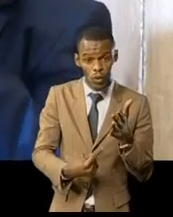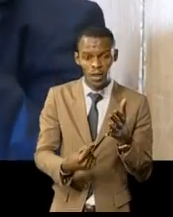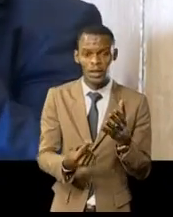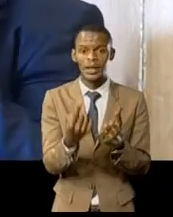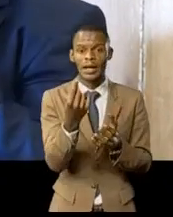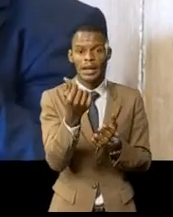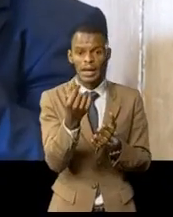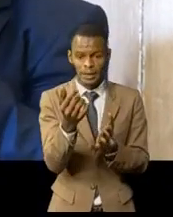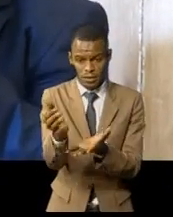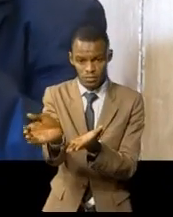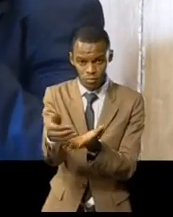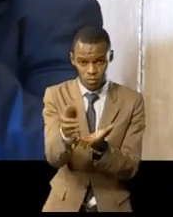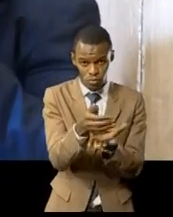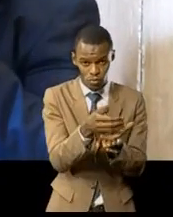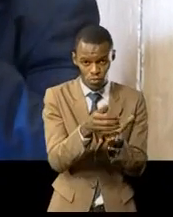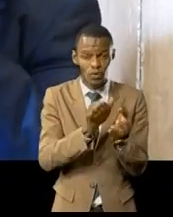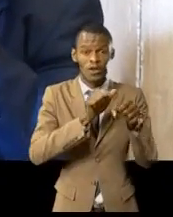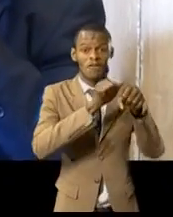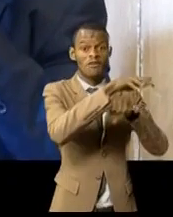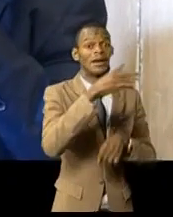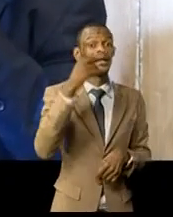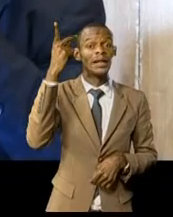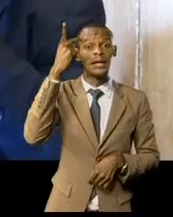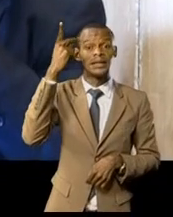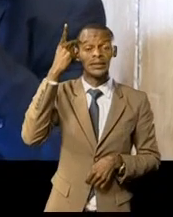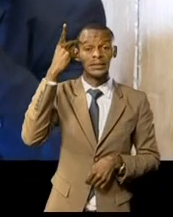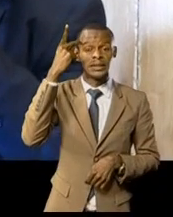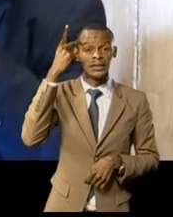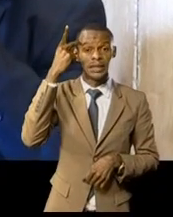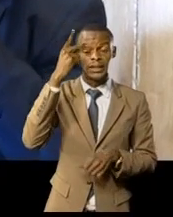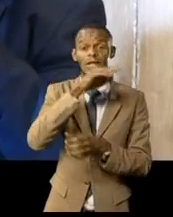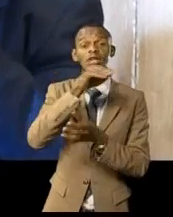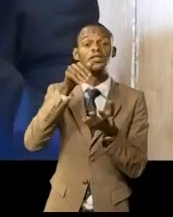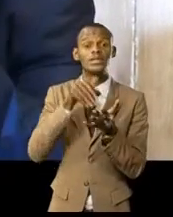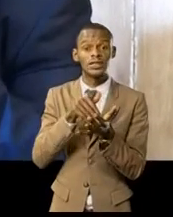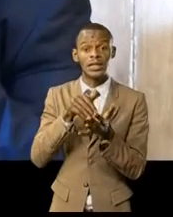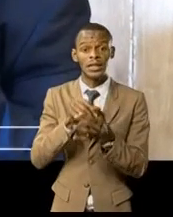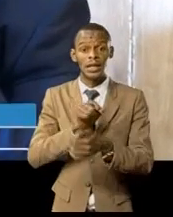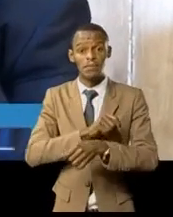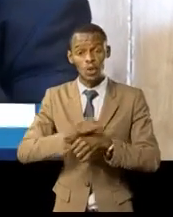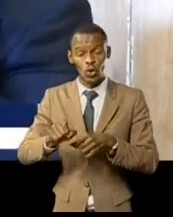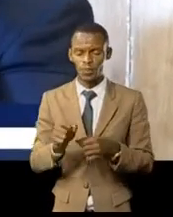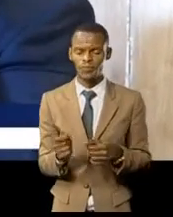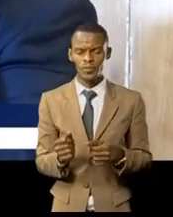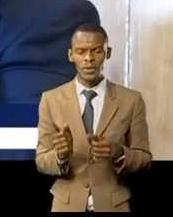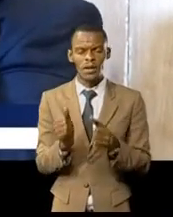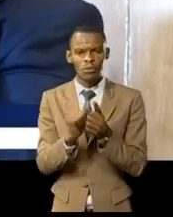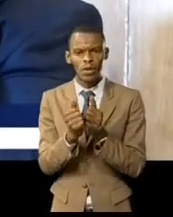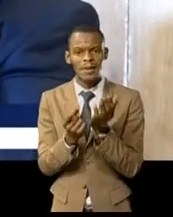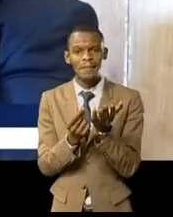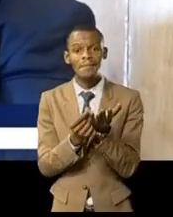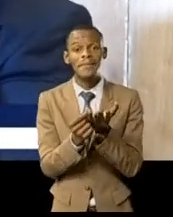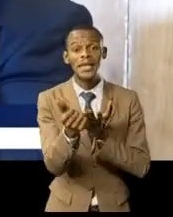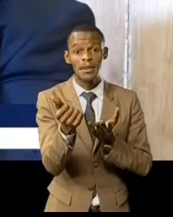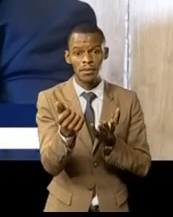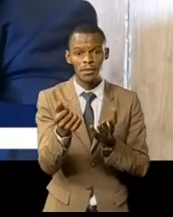rétrocession. Au fait, la prime de rétrocession se dit en termes clairs.